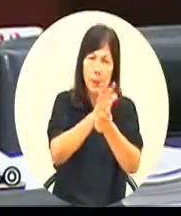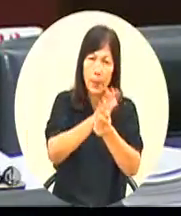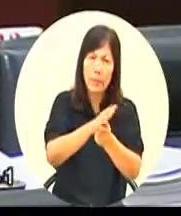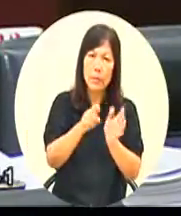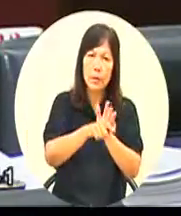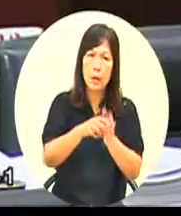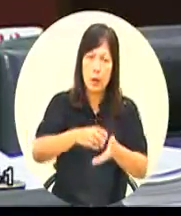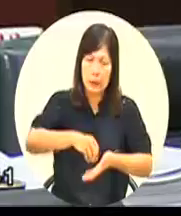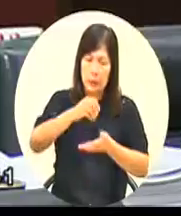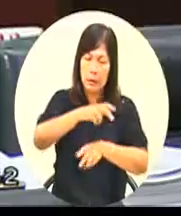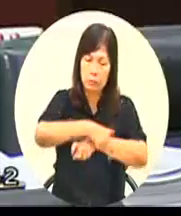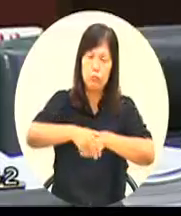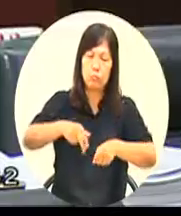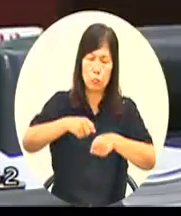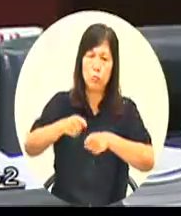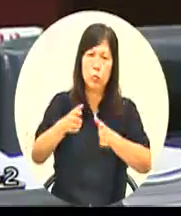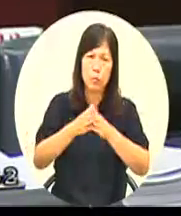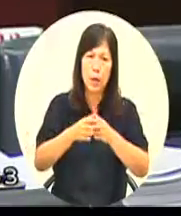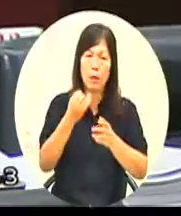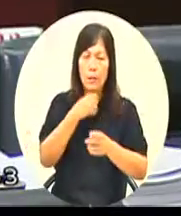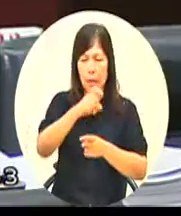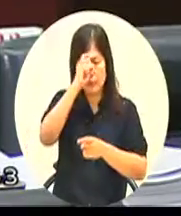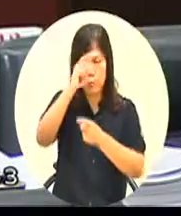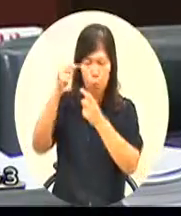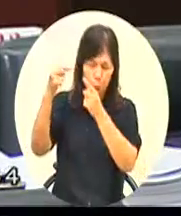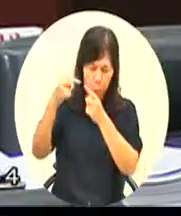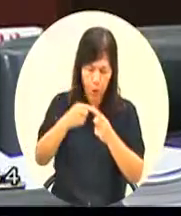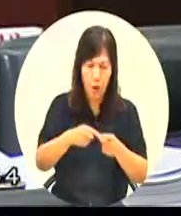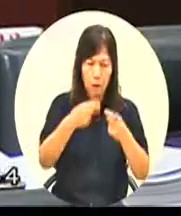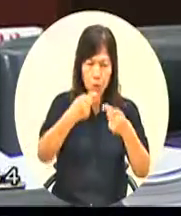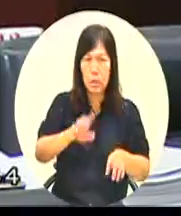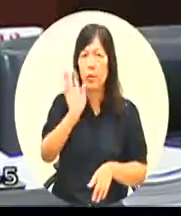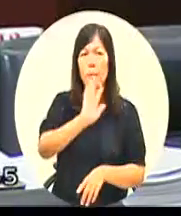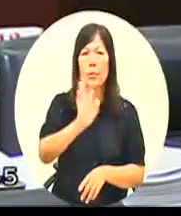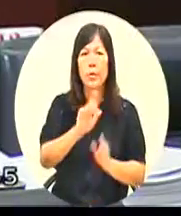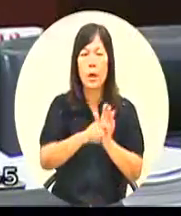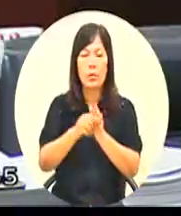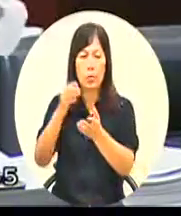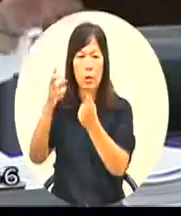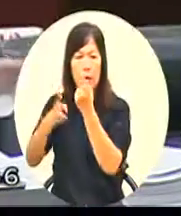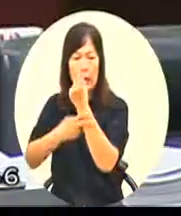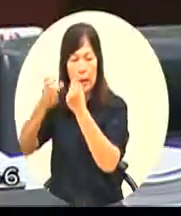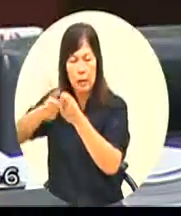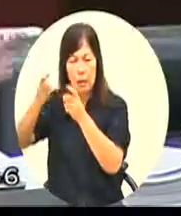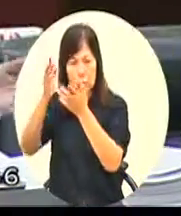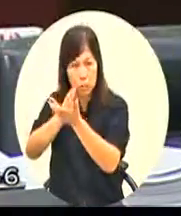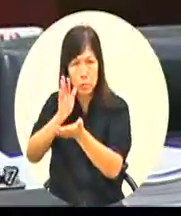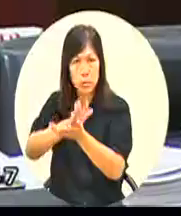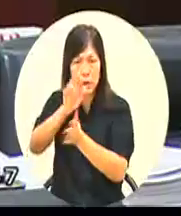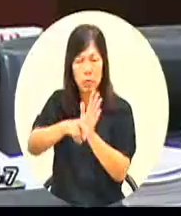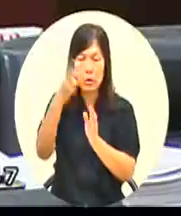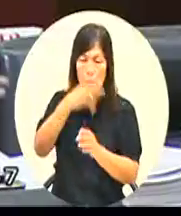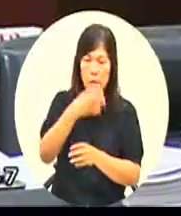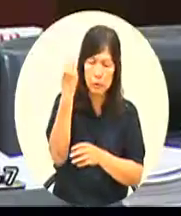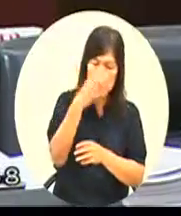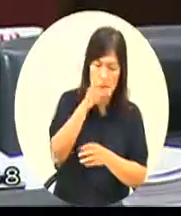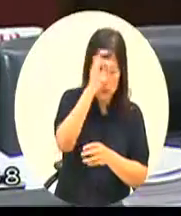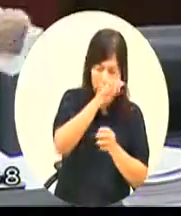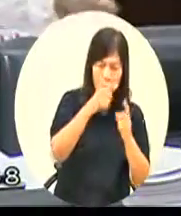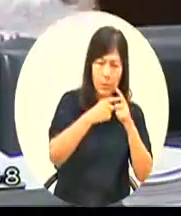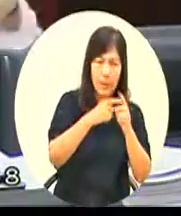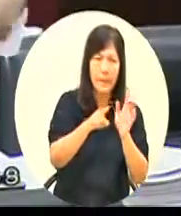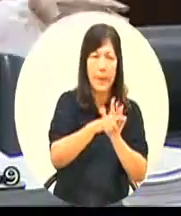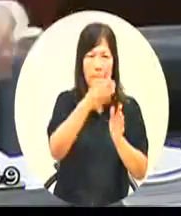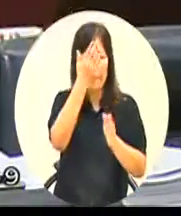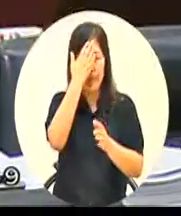要。我希望无缝接轨，把它接上去，不要里长这边终止之后，然后你们要重新再作业，要去找人来维护管理，